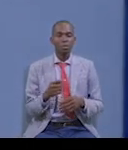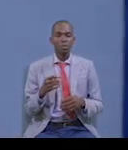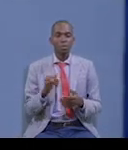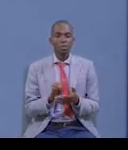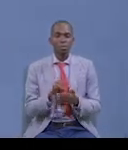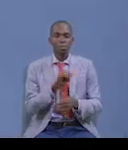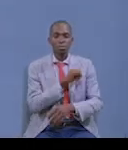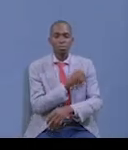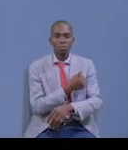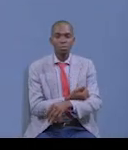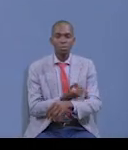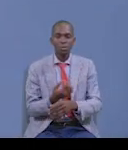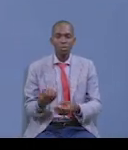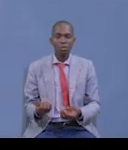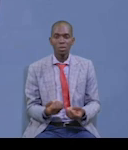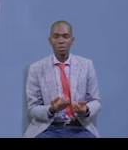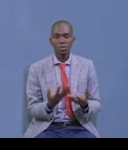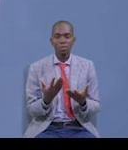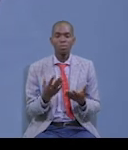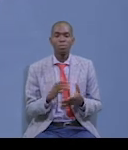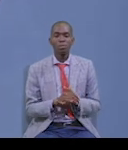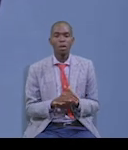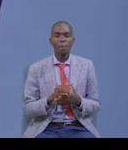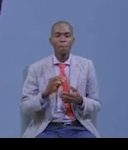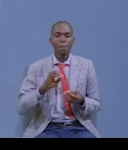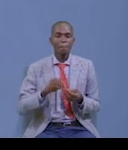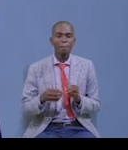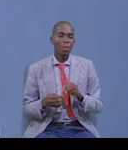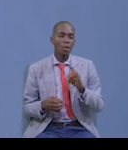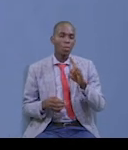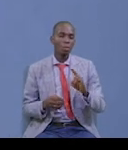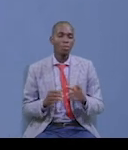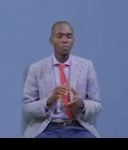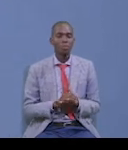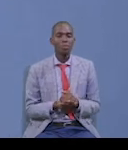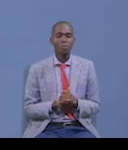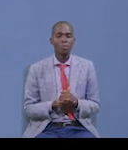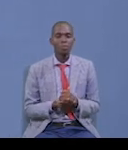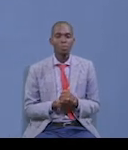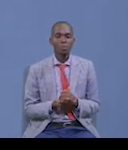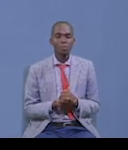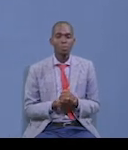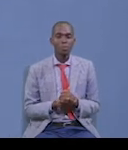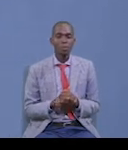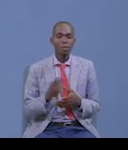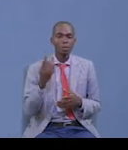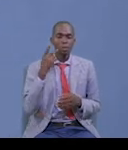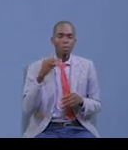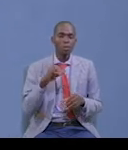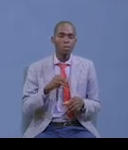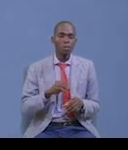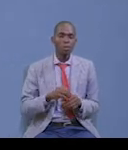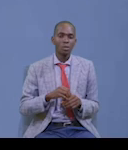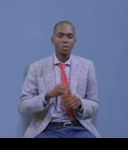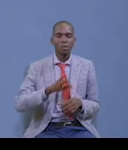మొదటిది నడిపించే కాపరి. Number 1. మొదటిది we're looking at John chapter 10 verse 11. యోహాను సువార్త 10వ